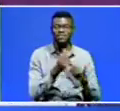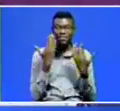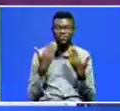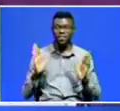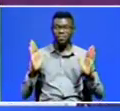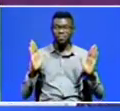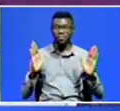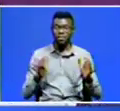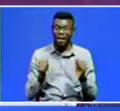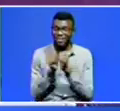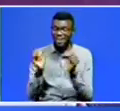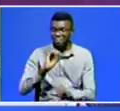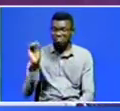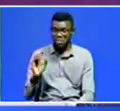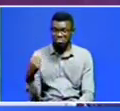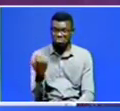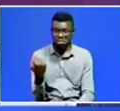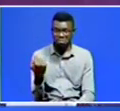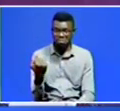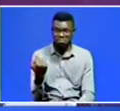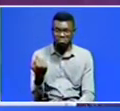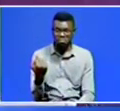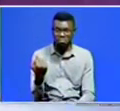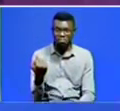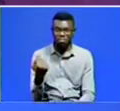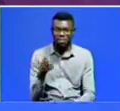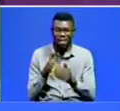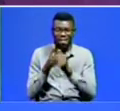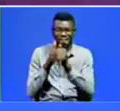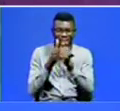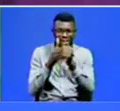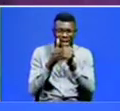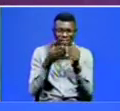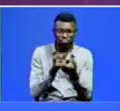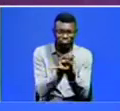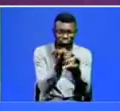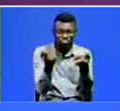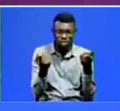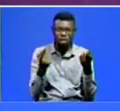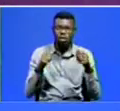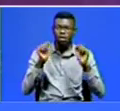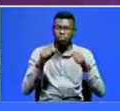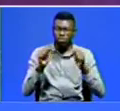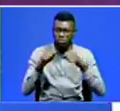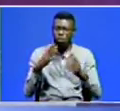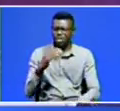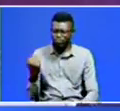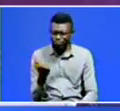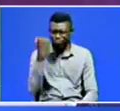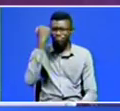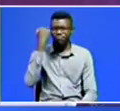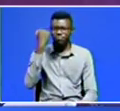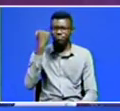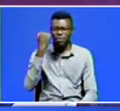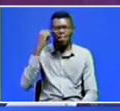Kama just 10% ya viongozi wetu tungekuwa tunaamuka na kulala na